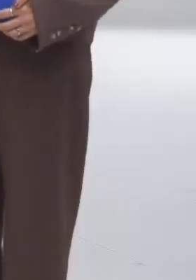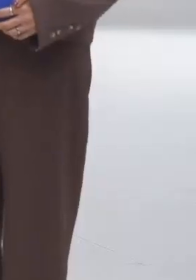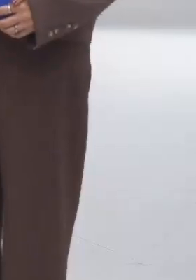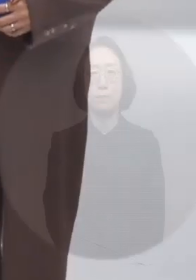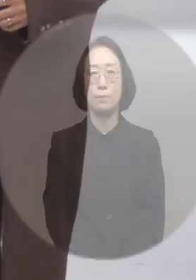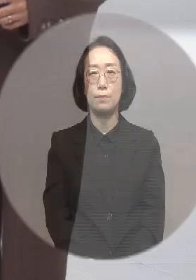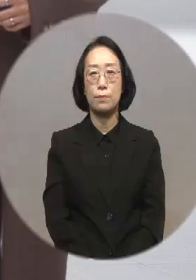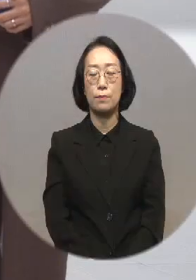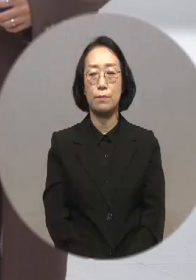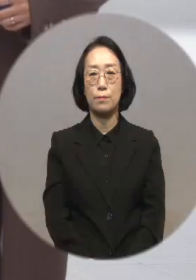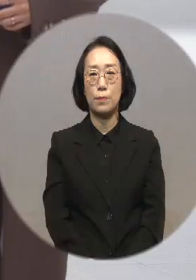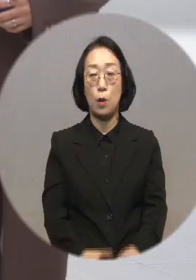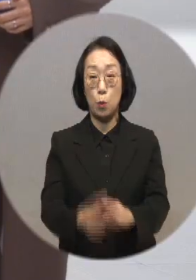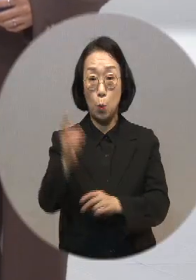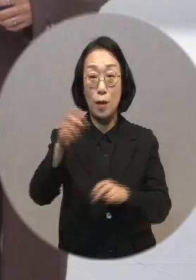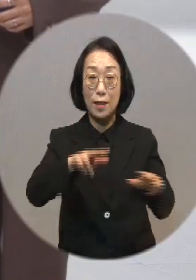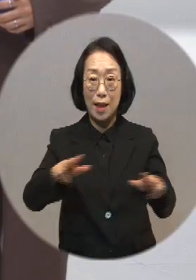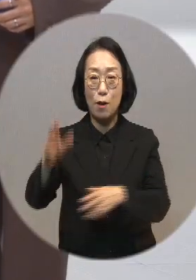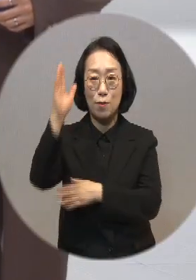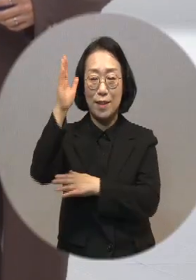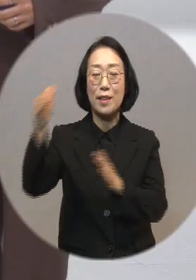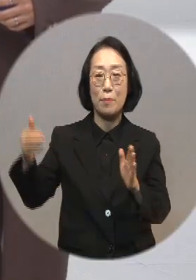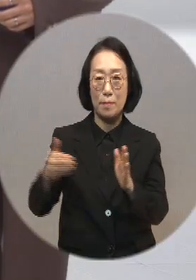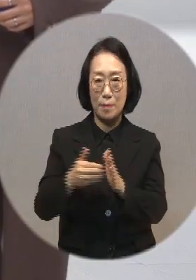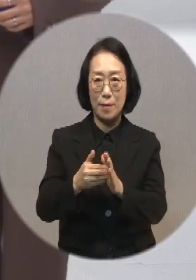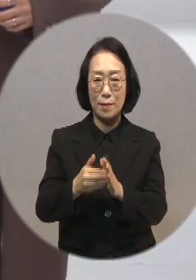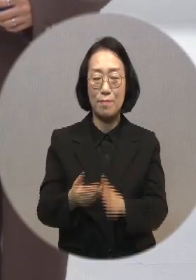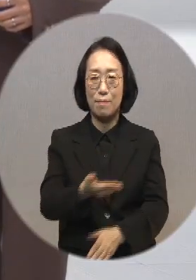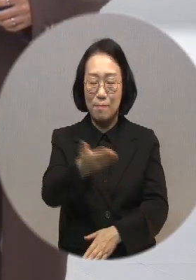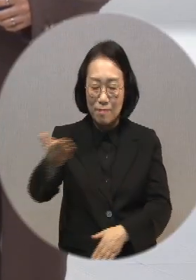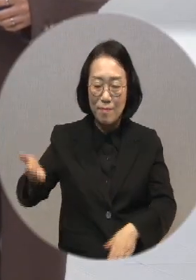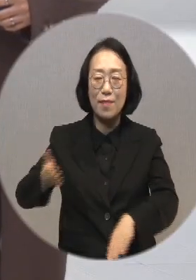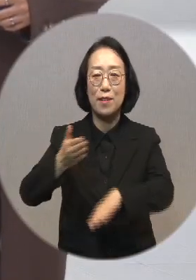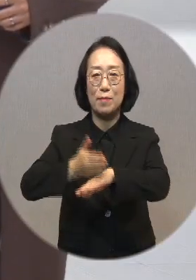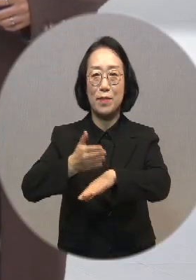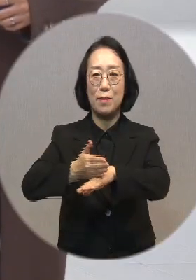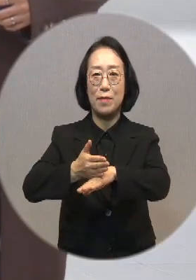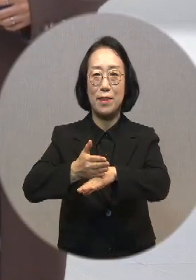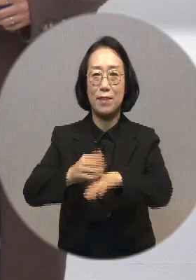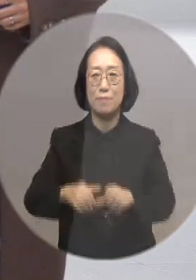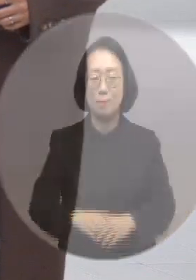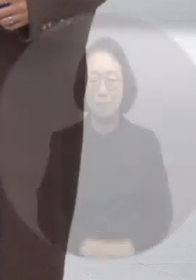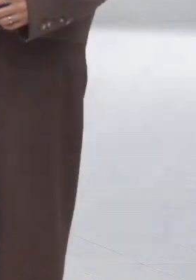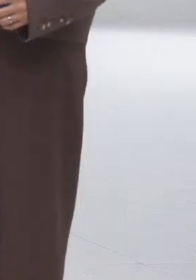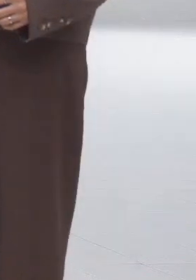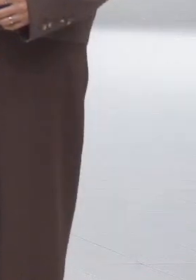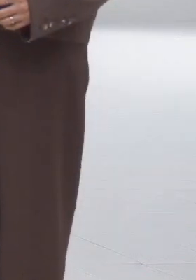이상으로 통일나우를 마칩니다. 시청해주신 여러분 고맙습니다.